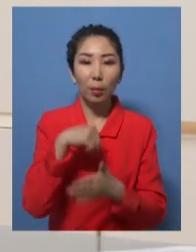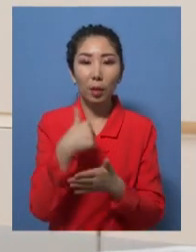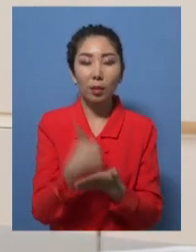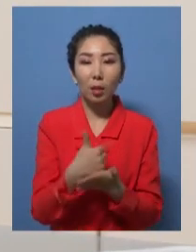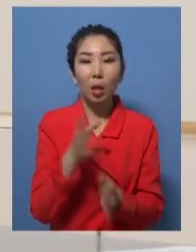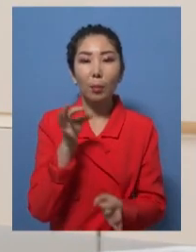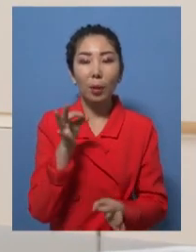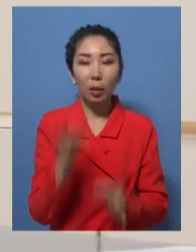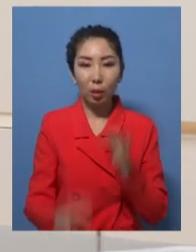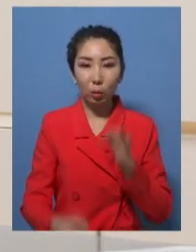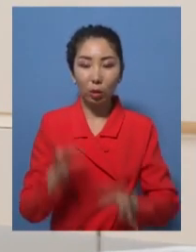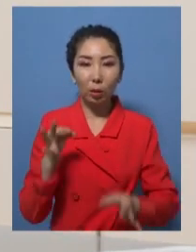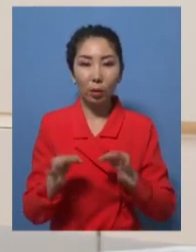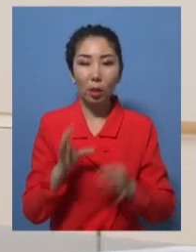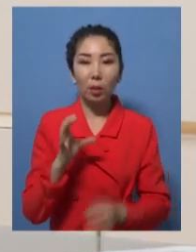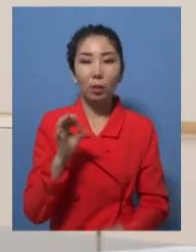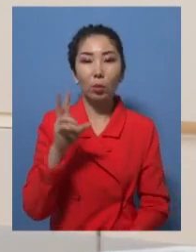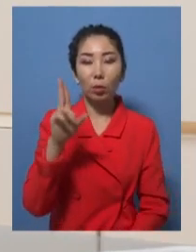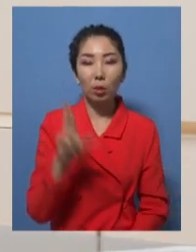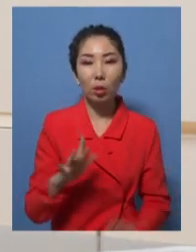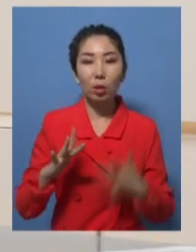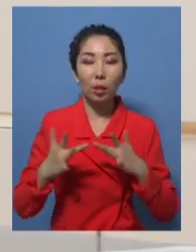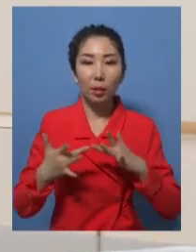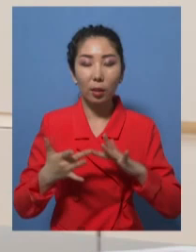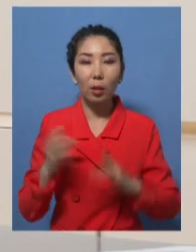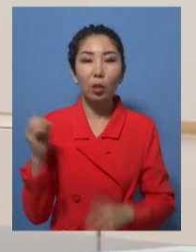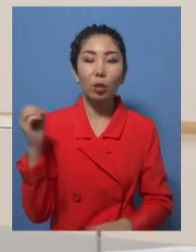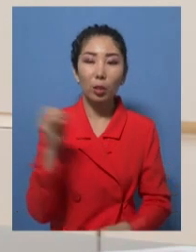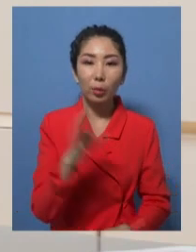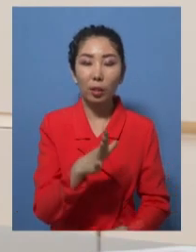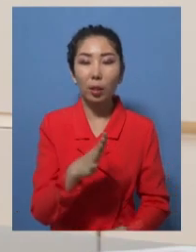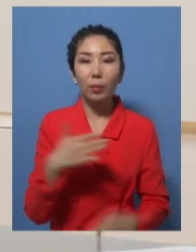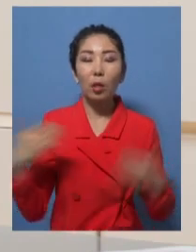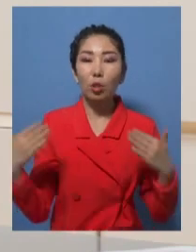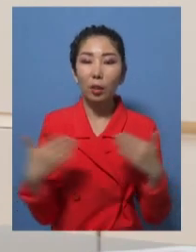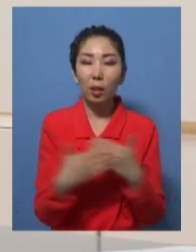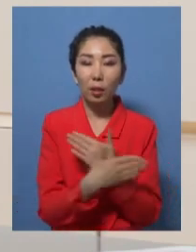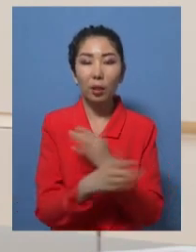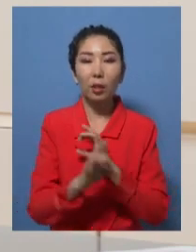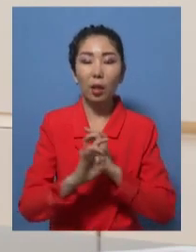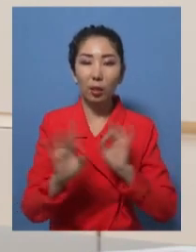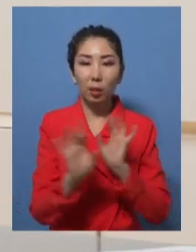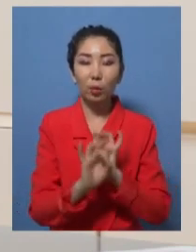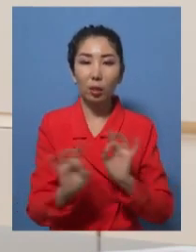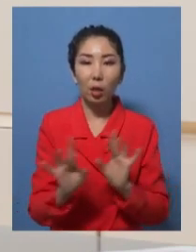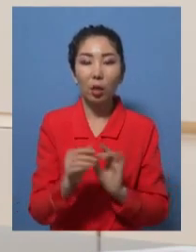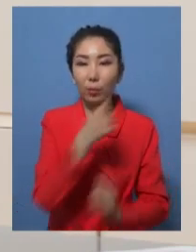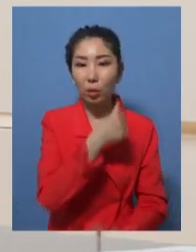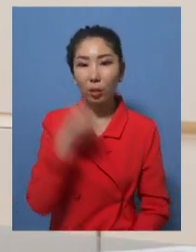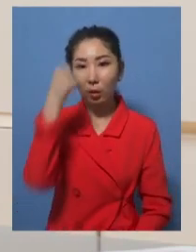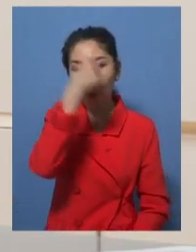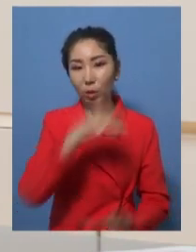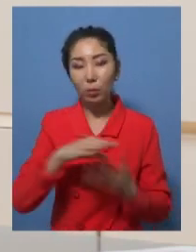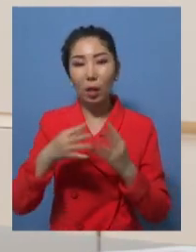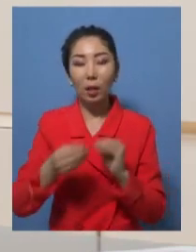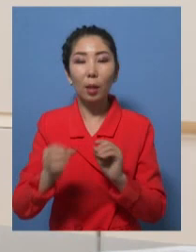бас прокуратурада осы әлеуметтік желілерде де шығып жатты, жаңалықтарда бас прокуратурада жылдың қорытындысы болып өтті